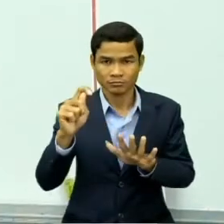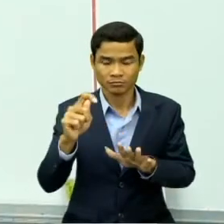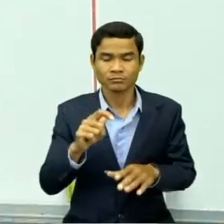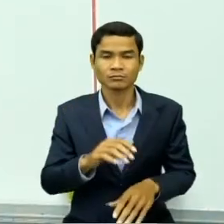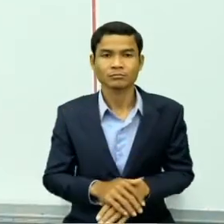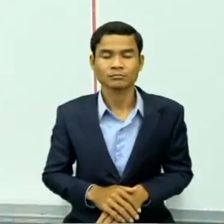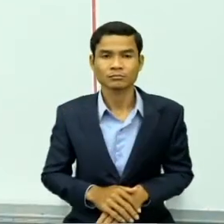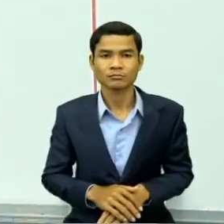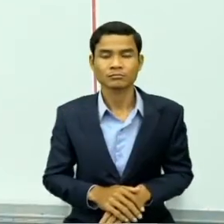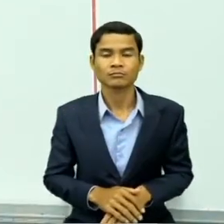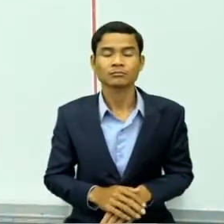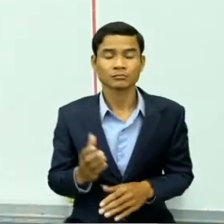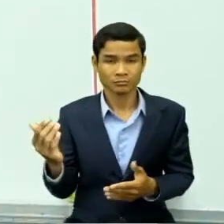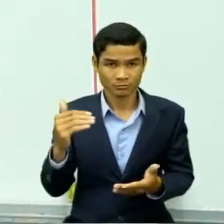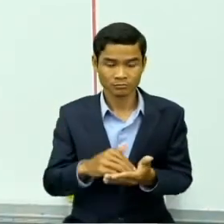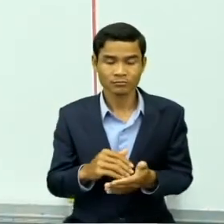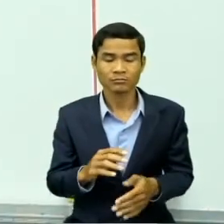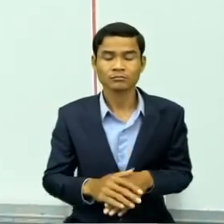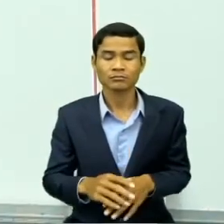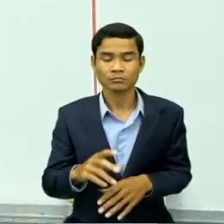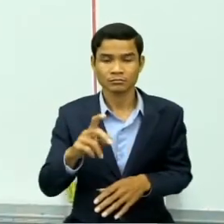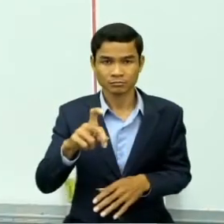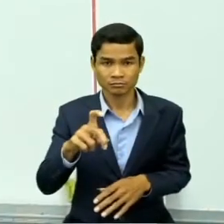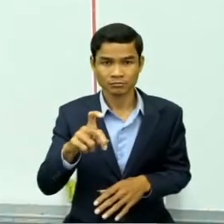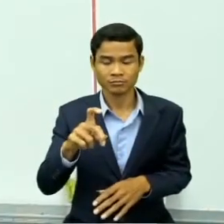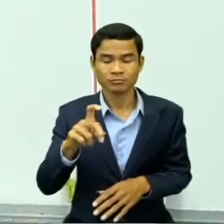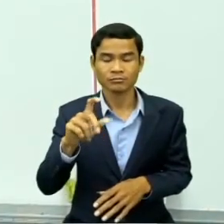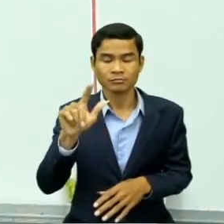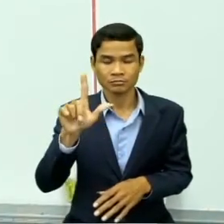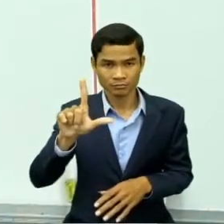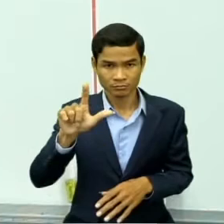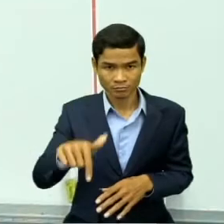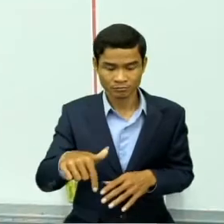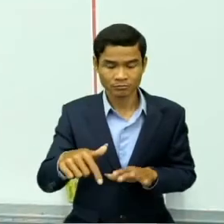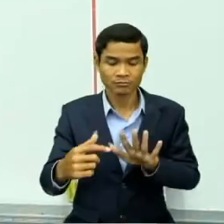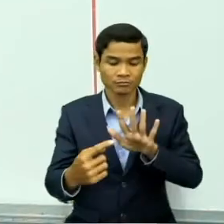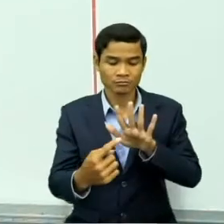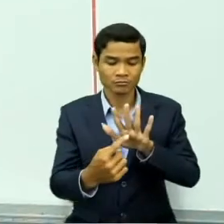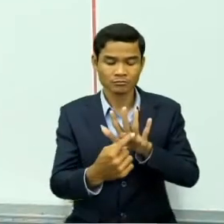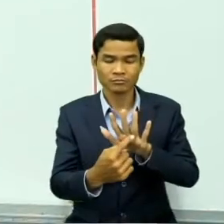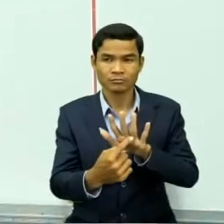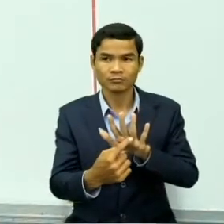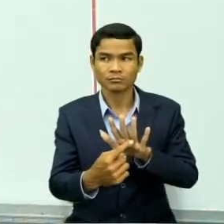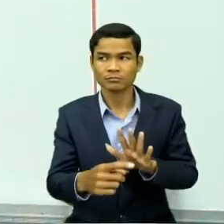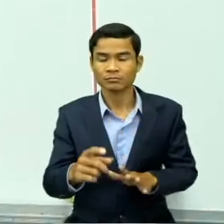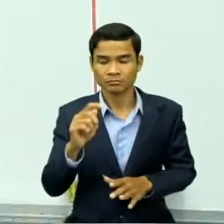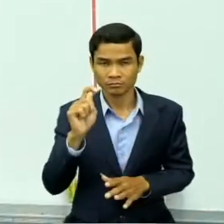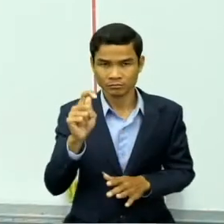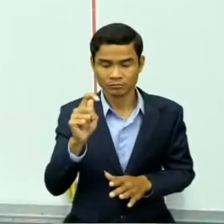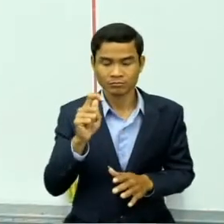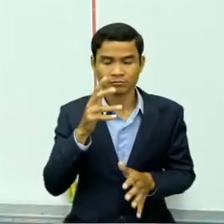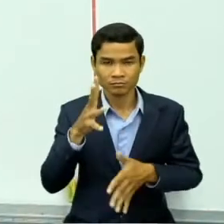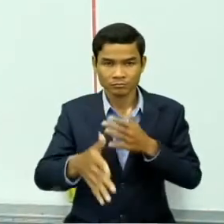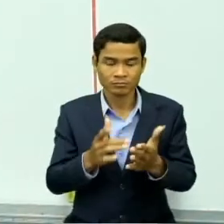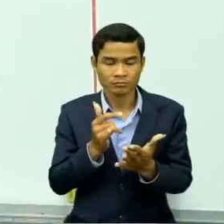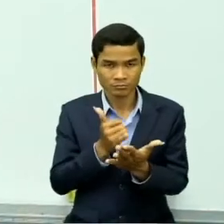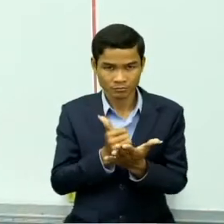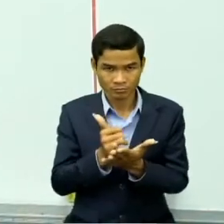chua chà mà đồng tiền ná chua úa chua chua nằng rỡ